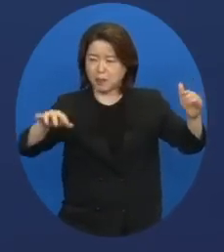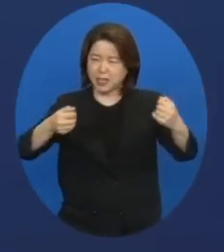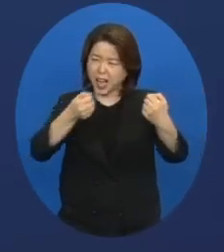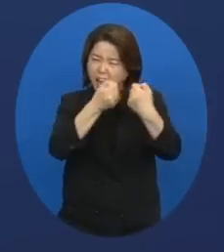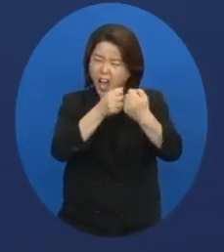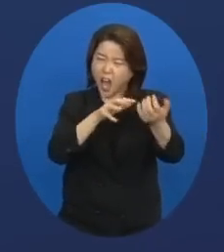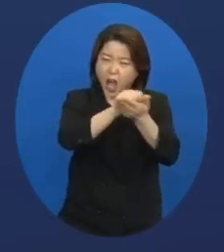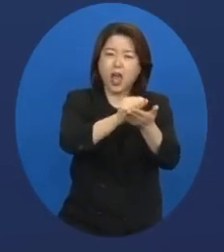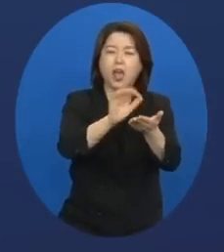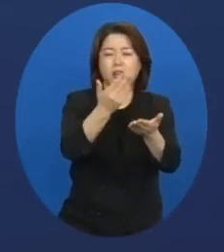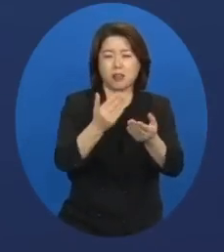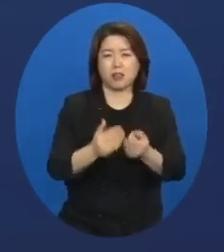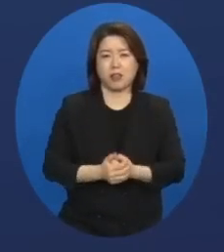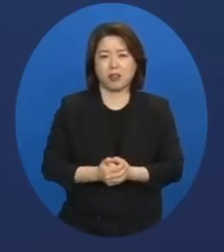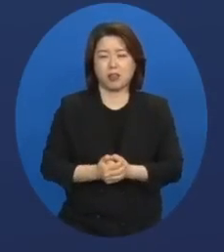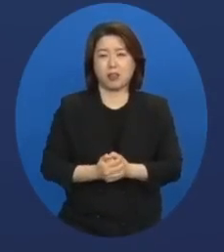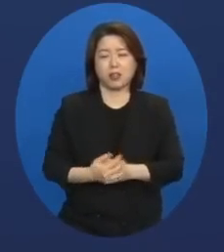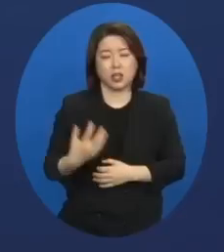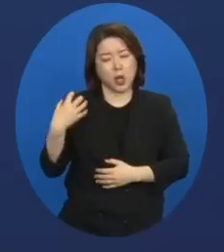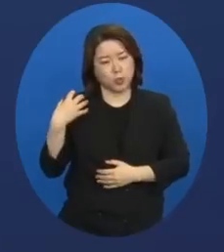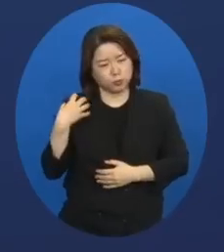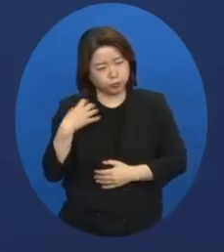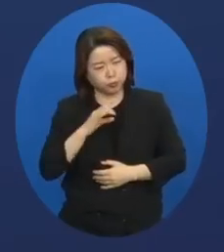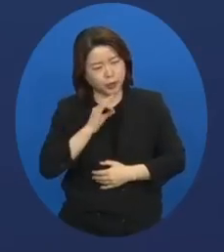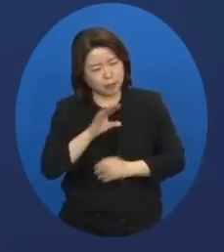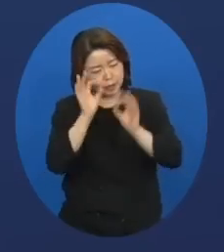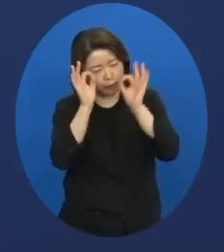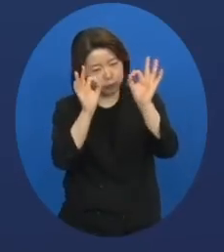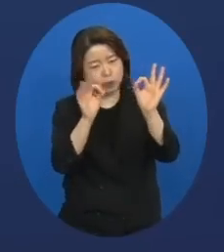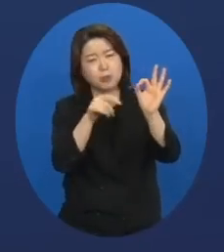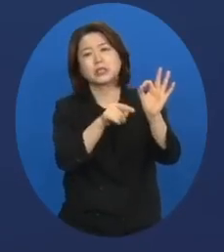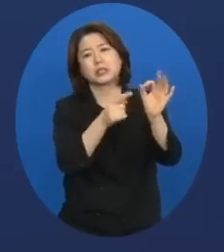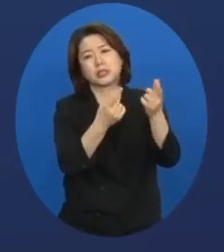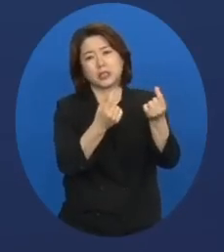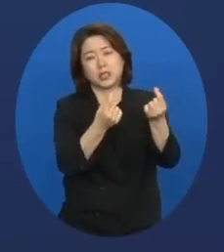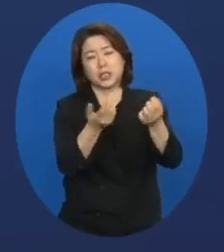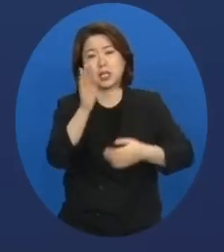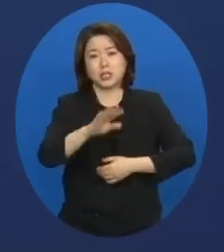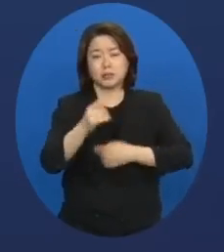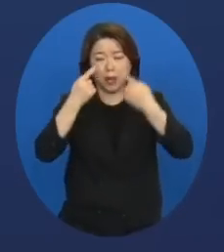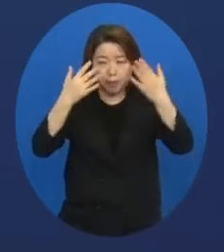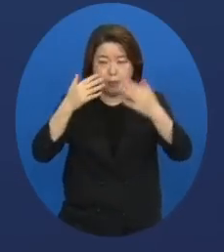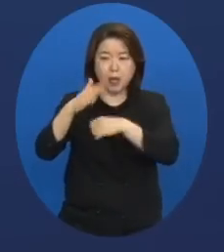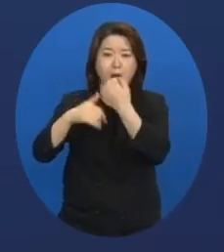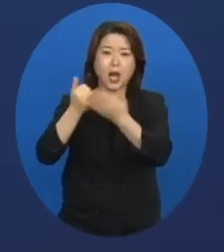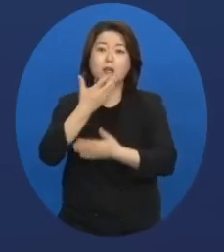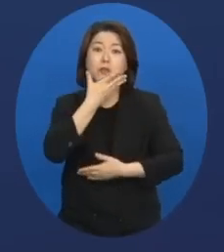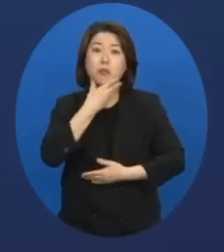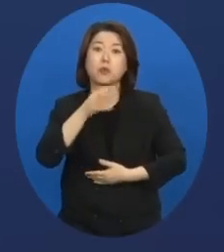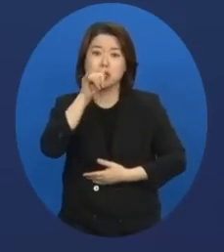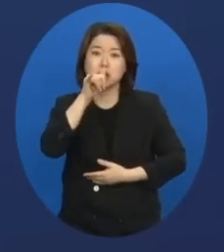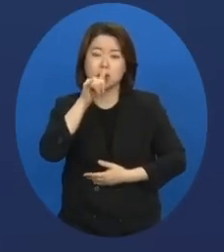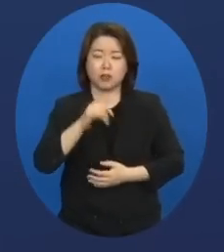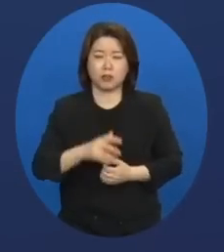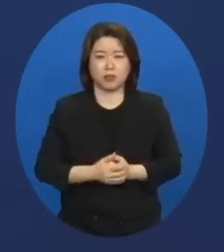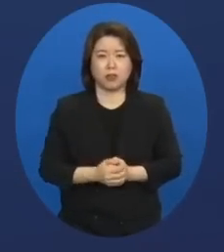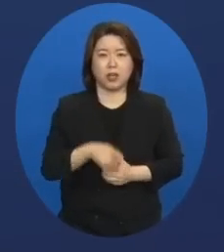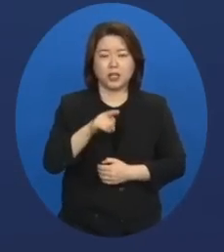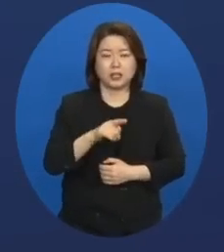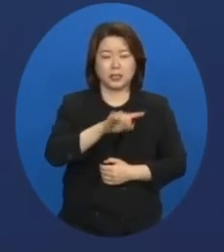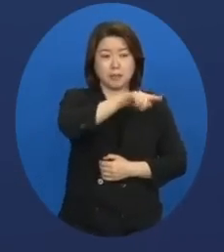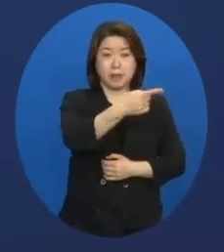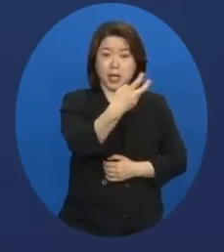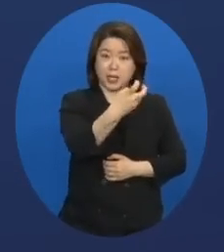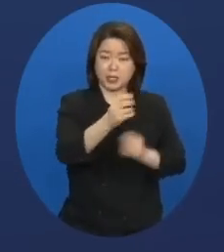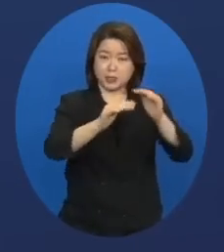여러분, 부담스러운 차원으로만 보면 그렇지만 분명히 하나님의 복이지 않습니까? 그